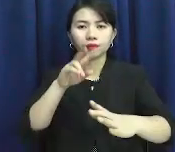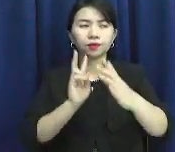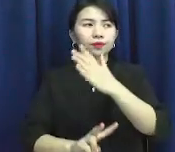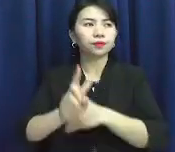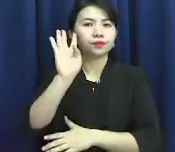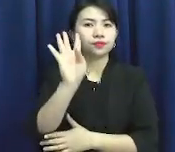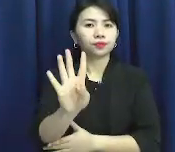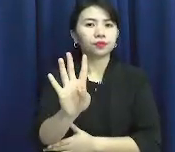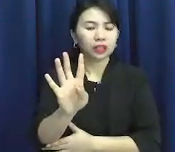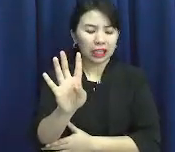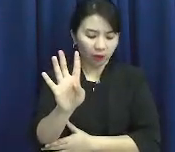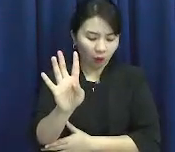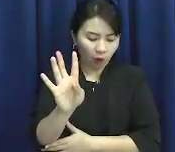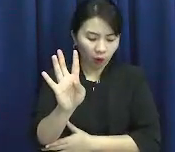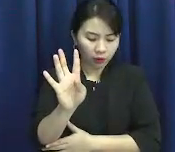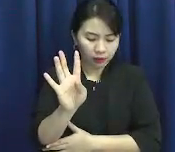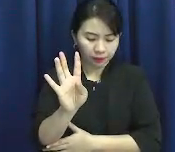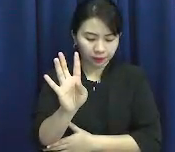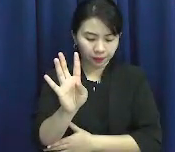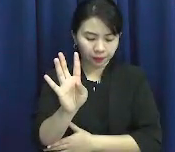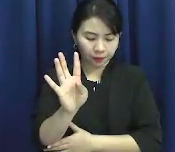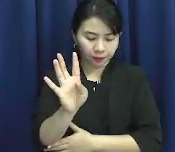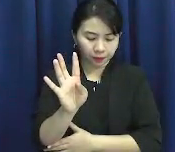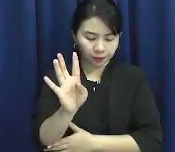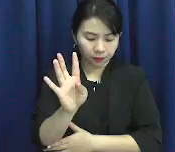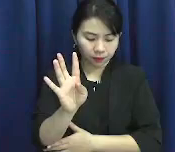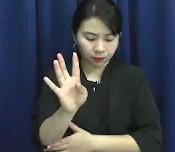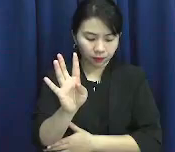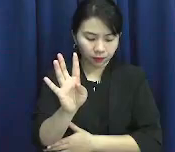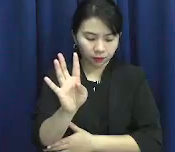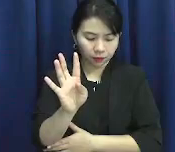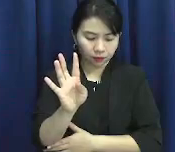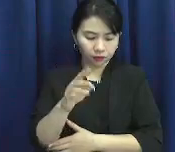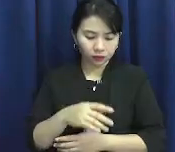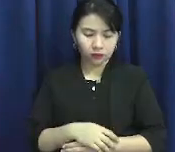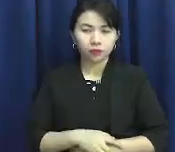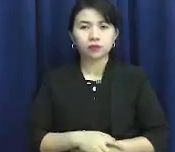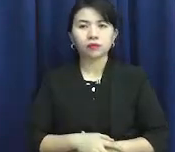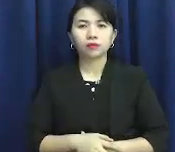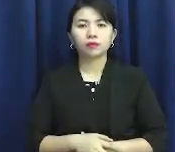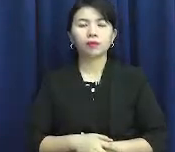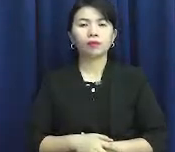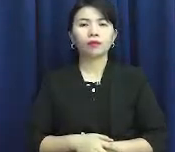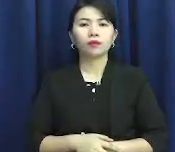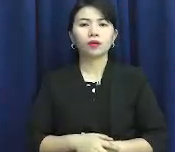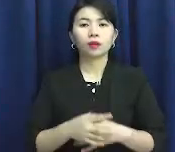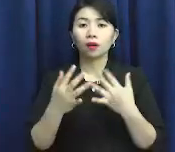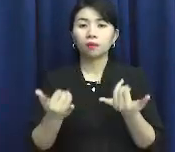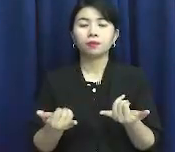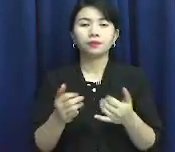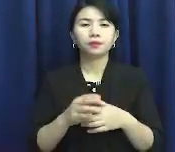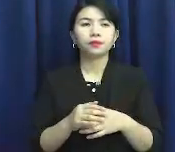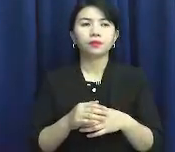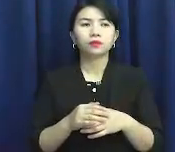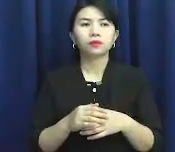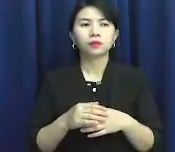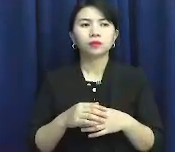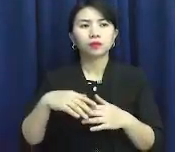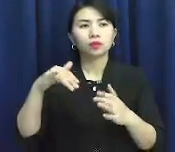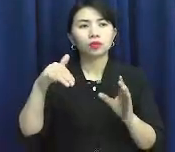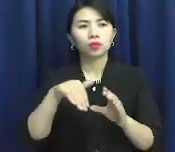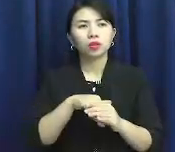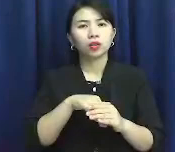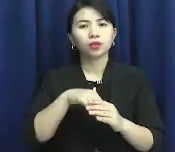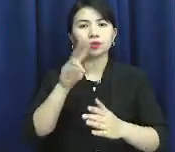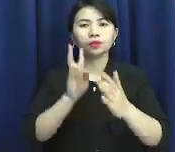of Jesse, and a branch shall grow out of his roots. Alright? Now, pagdating po dito sa verse number 2 na binasa